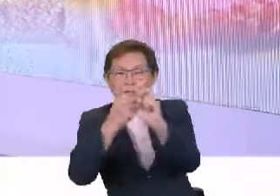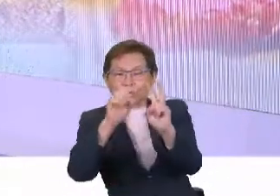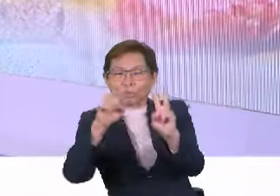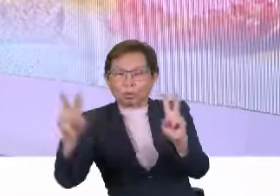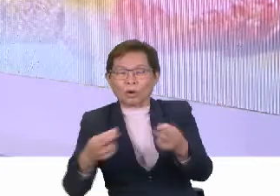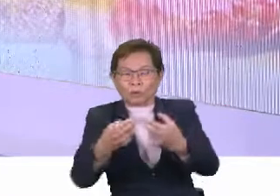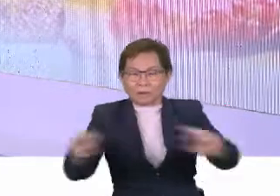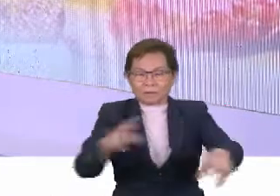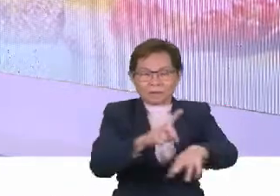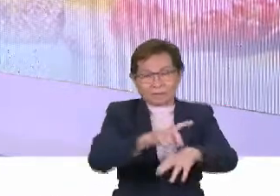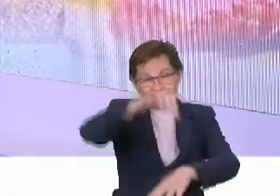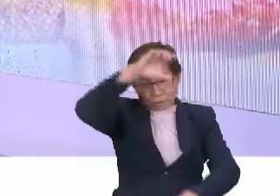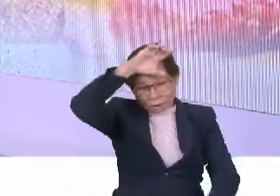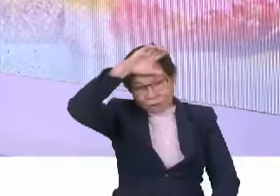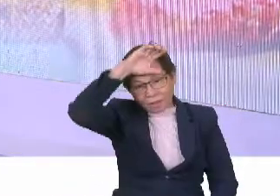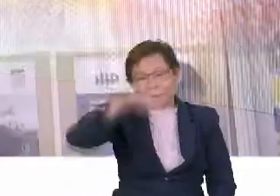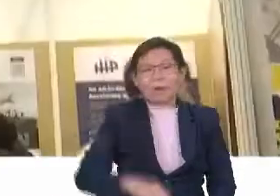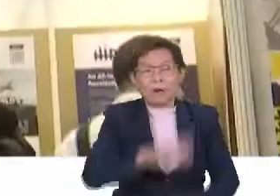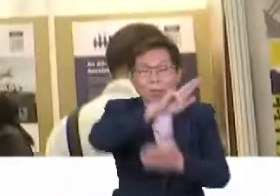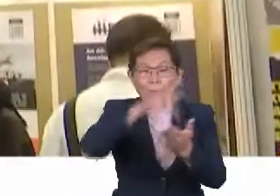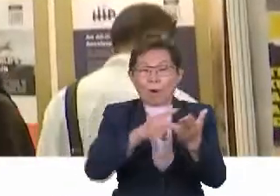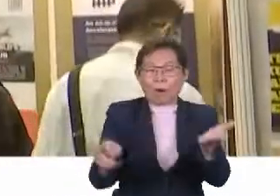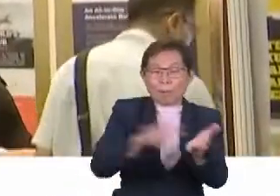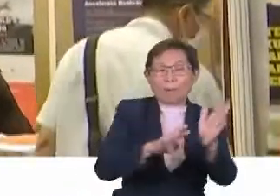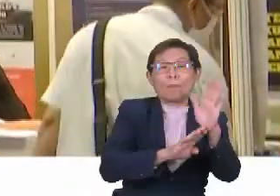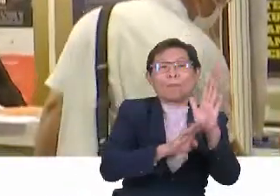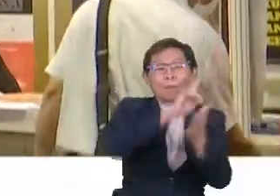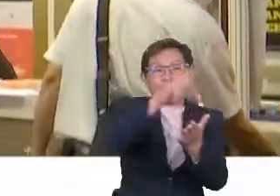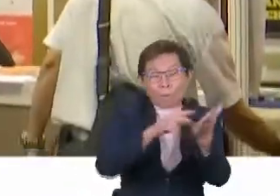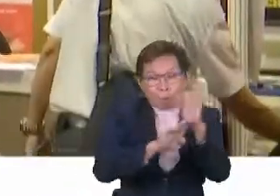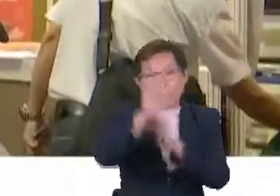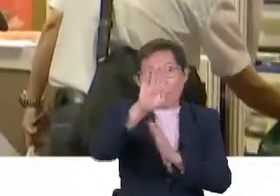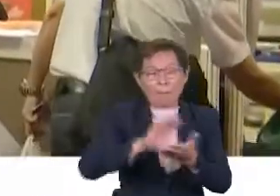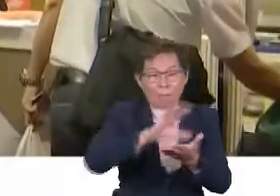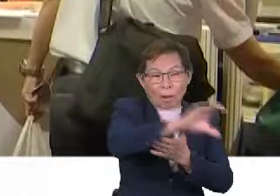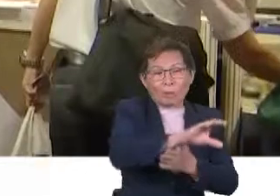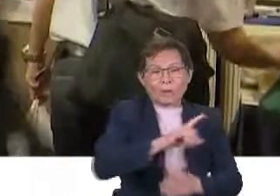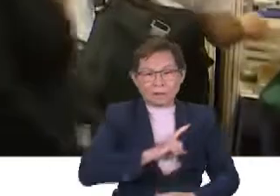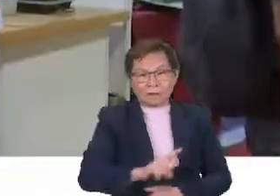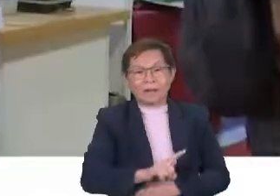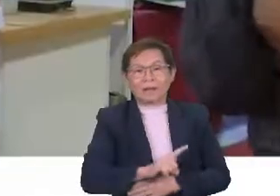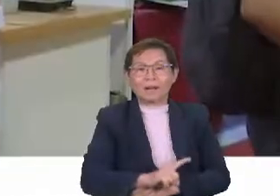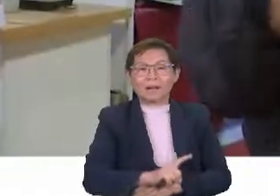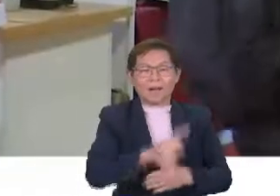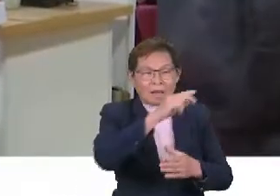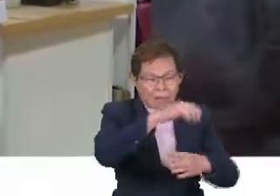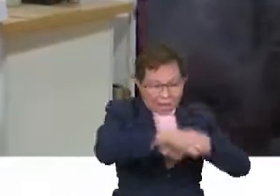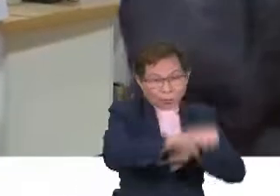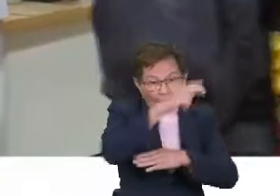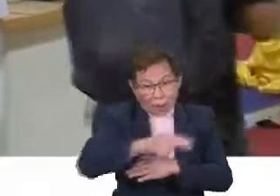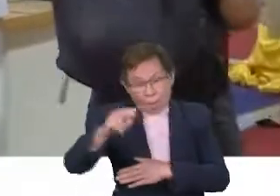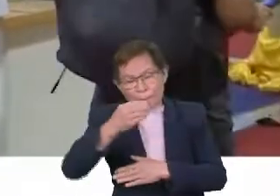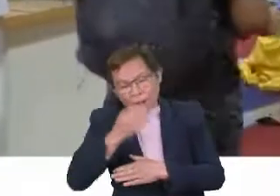di Istanbul laporan oleh pusat pembangunan perdagangan Islam itu memaklumkan ekspor halal terlibat meliputi makanan